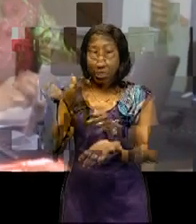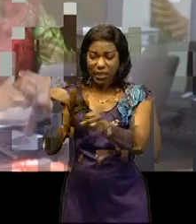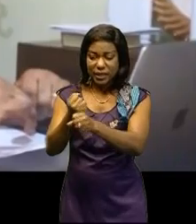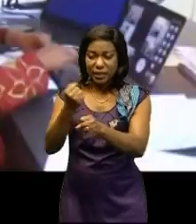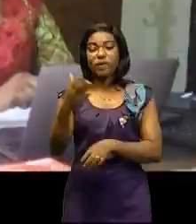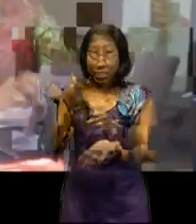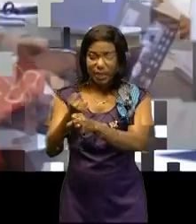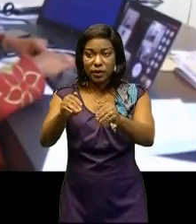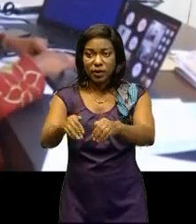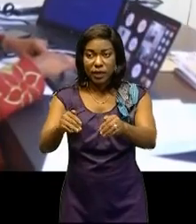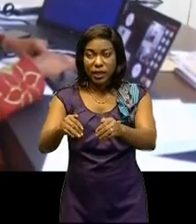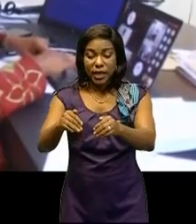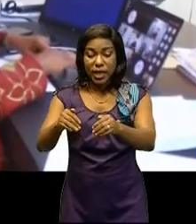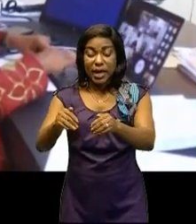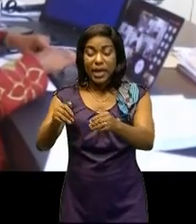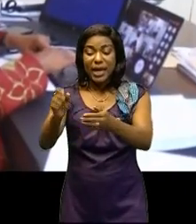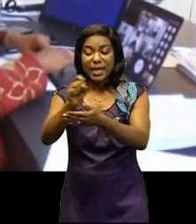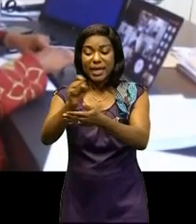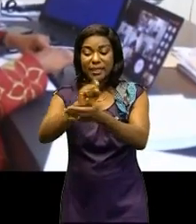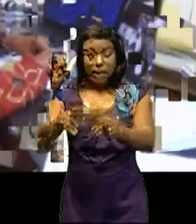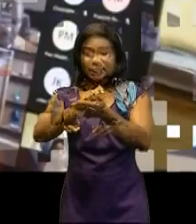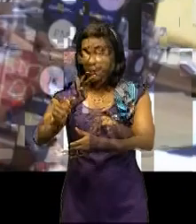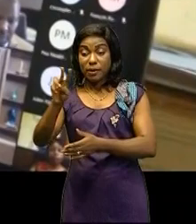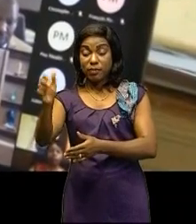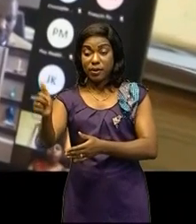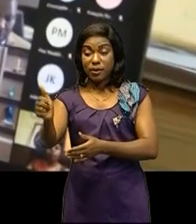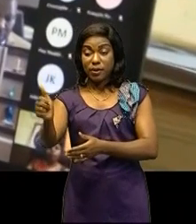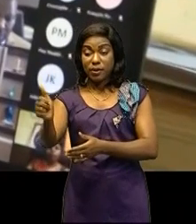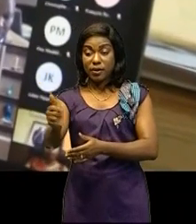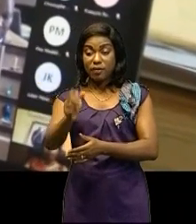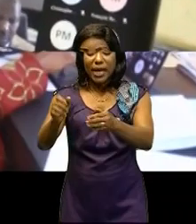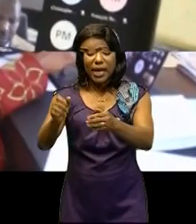Culturaux de la saison A 2020 sur le site de Bukanga